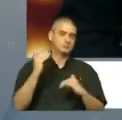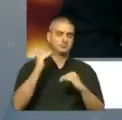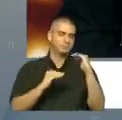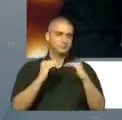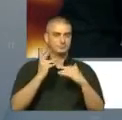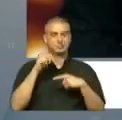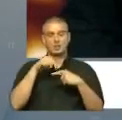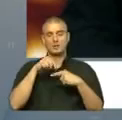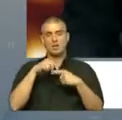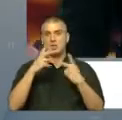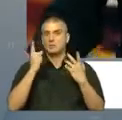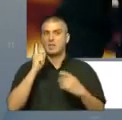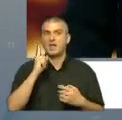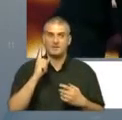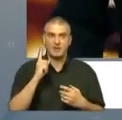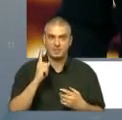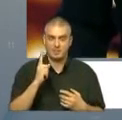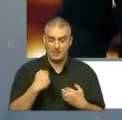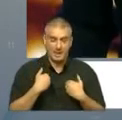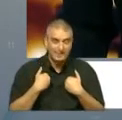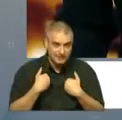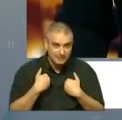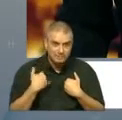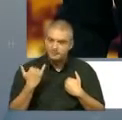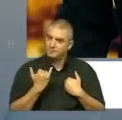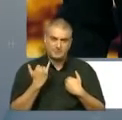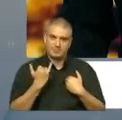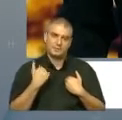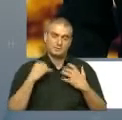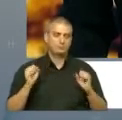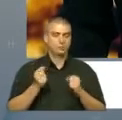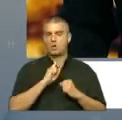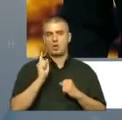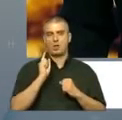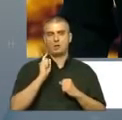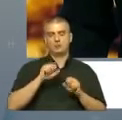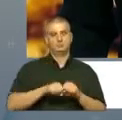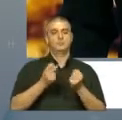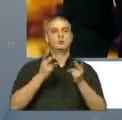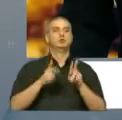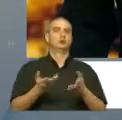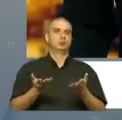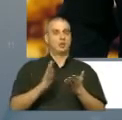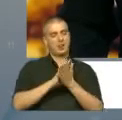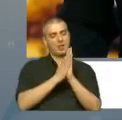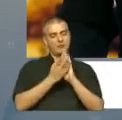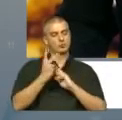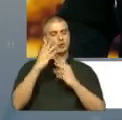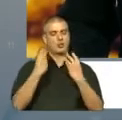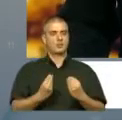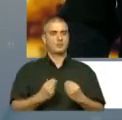יש לזה יתרונות, אבל אני בדרך כלל משתדלת שלא לנתץ את הקיים, אלא להפוך אותו ליותר